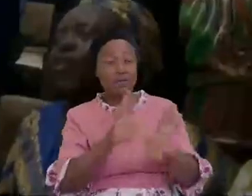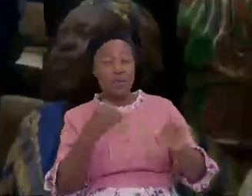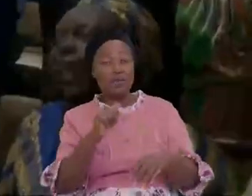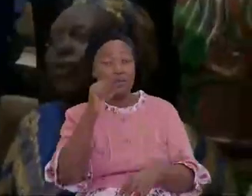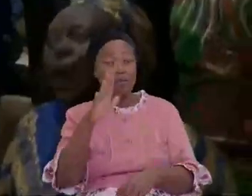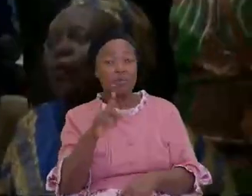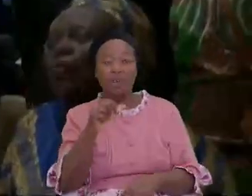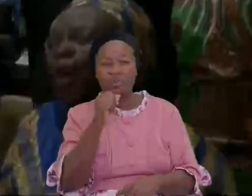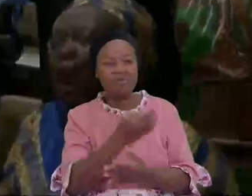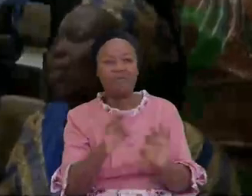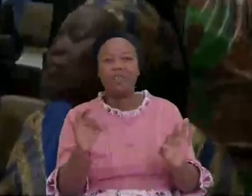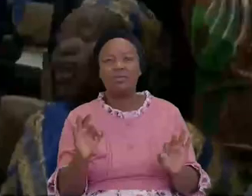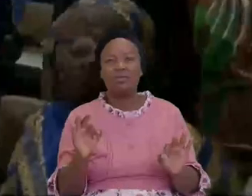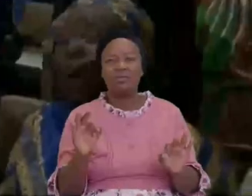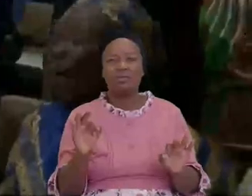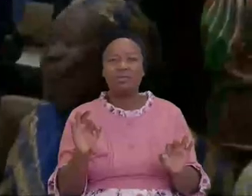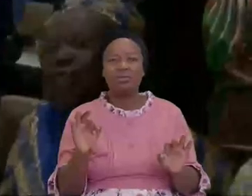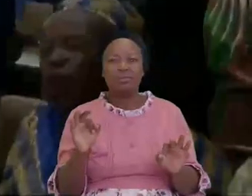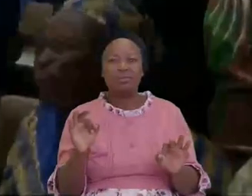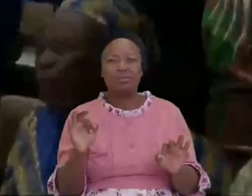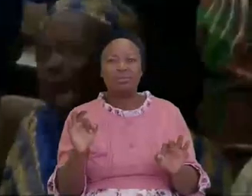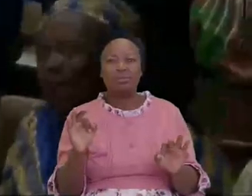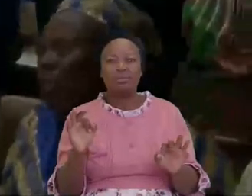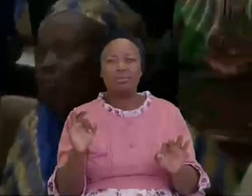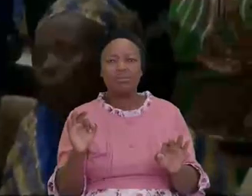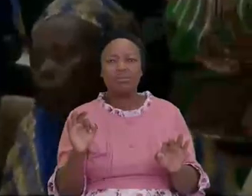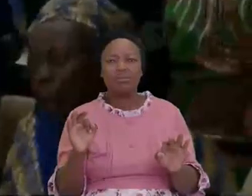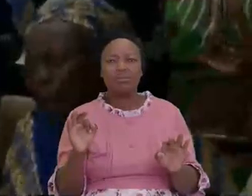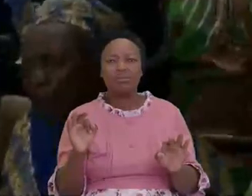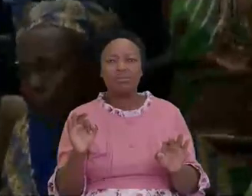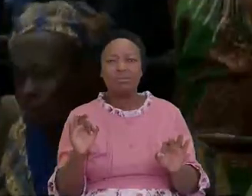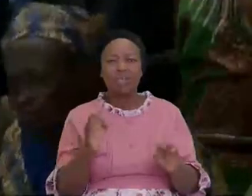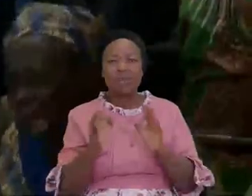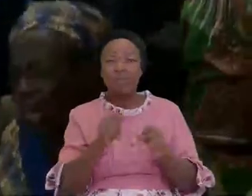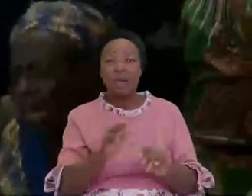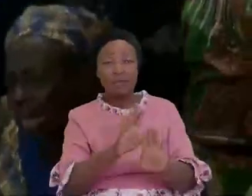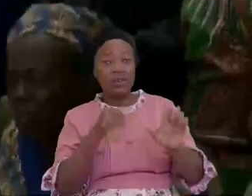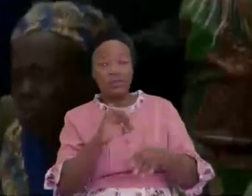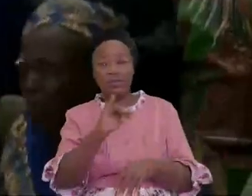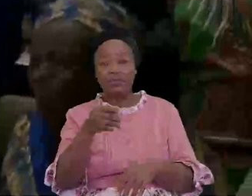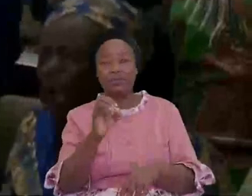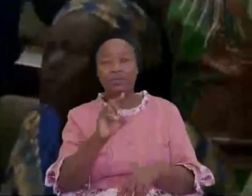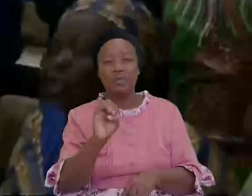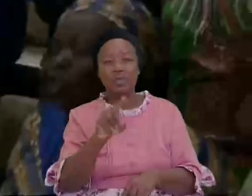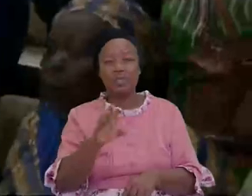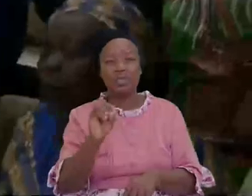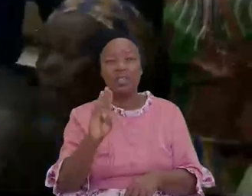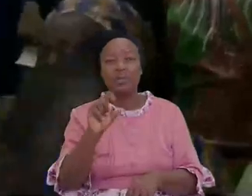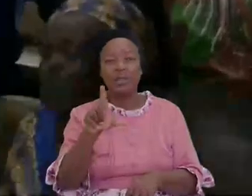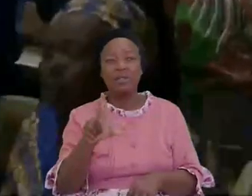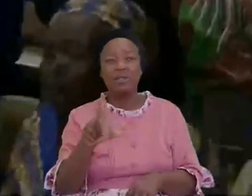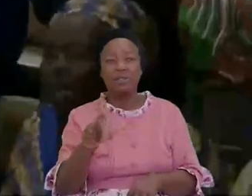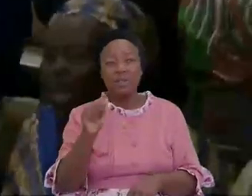Si tu as peur d'une femme, tu n'es pas libre. Tu as peur de Jézabel.